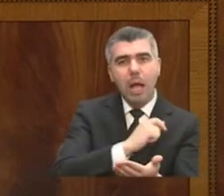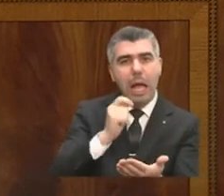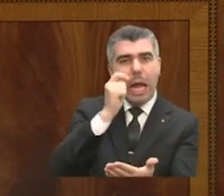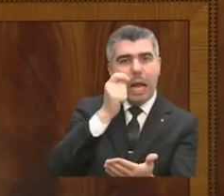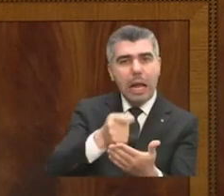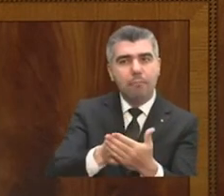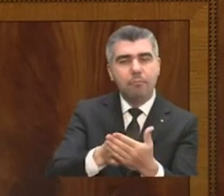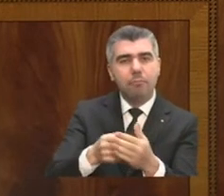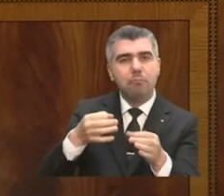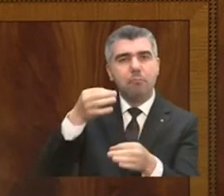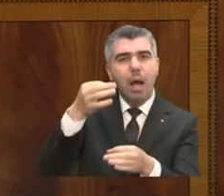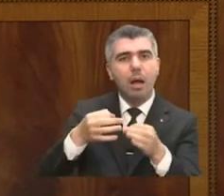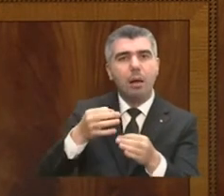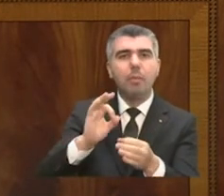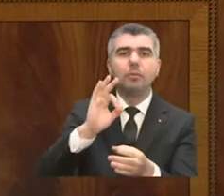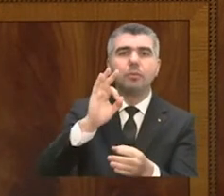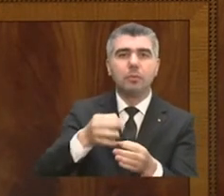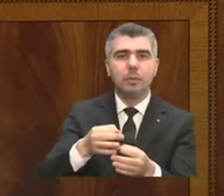disposent